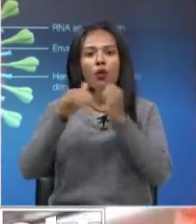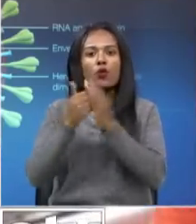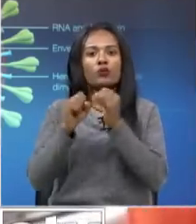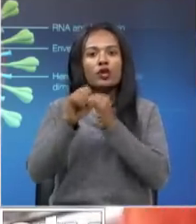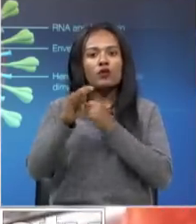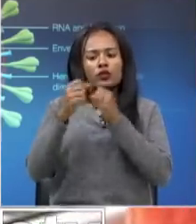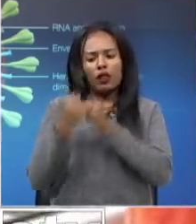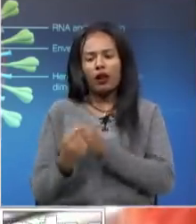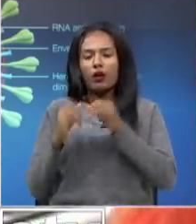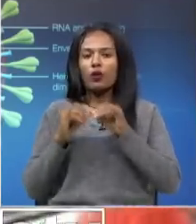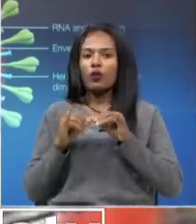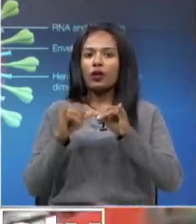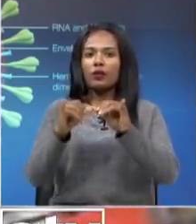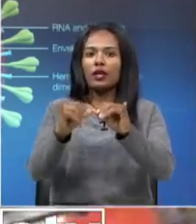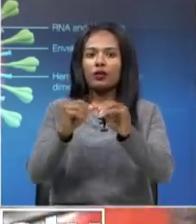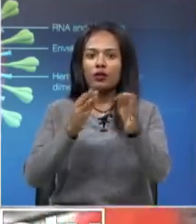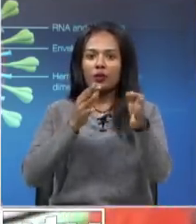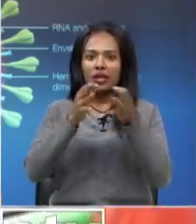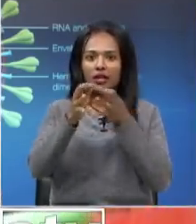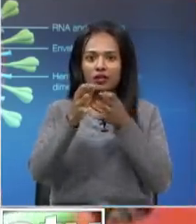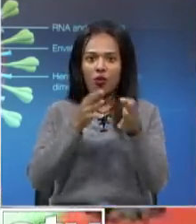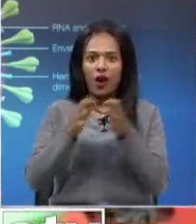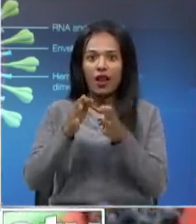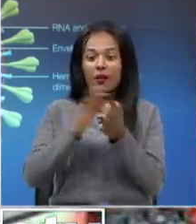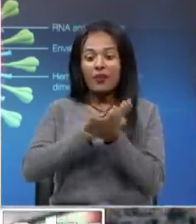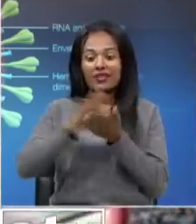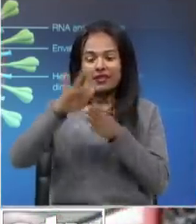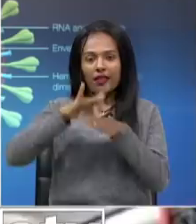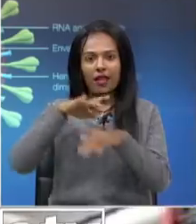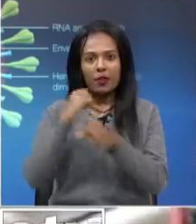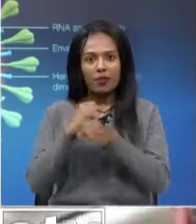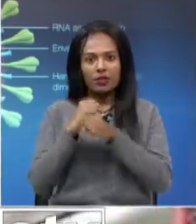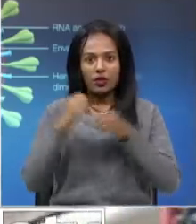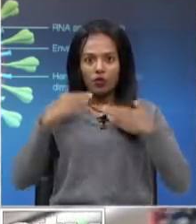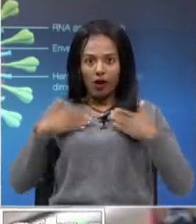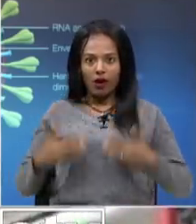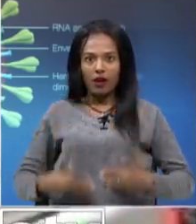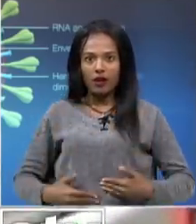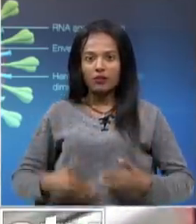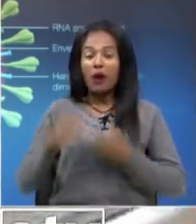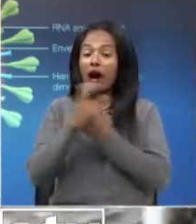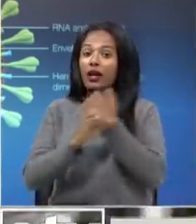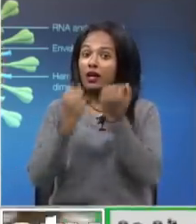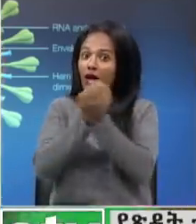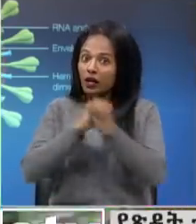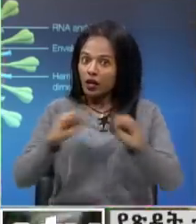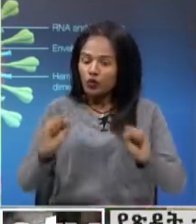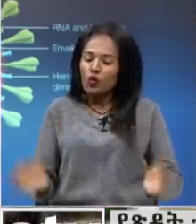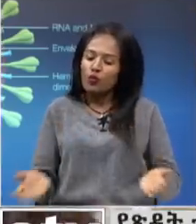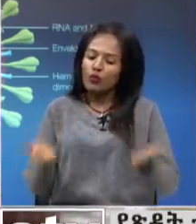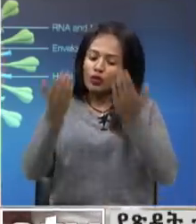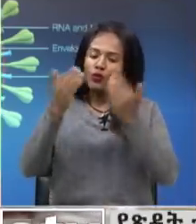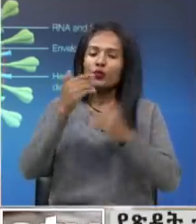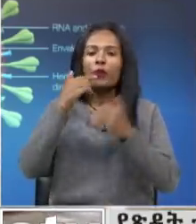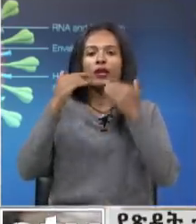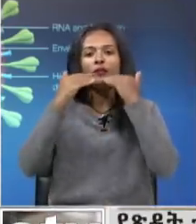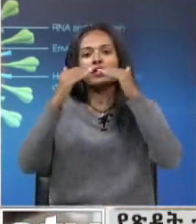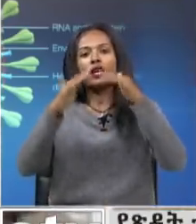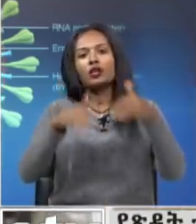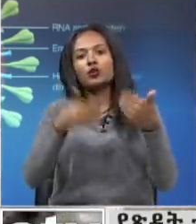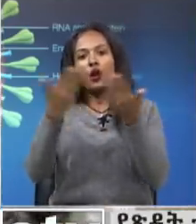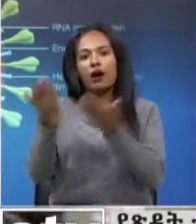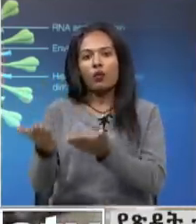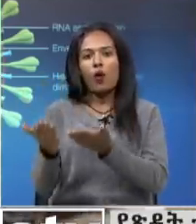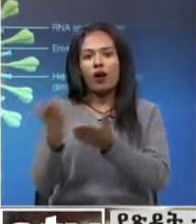ተጠናክሮ እንደሚቀጥልም ገልጿል። በጽዳት ላይ ለተሰማሩ አካላትም ሀገር ያዳናችሁ ነውና በርቱ በማለት ምስጋናቸውን አቀርበዋል።